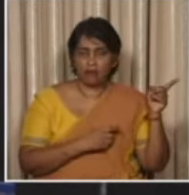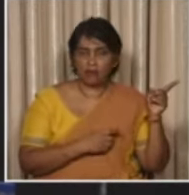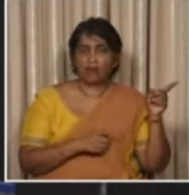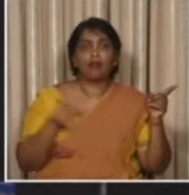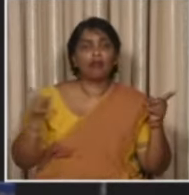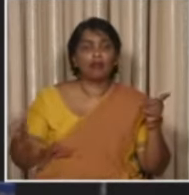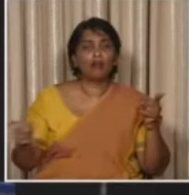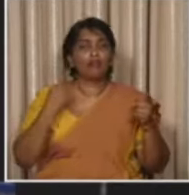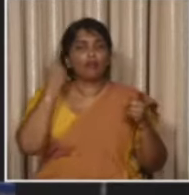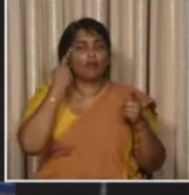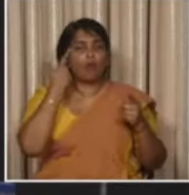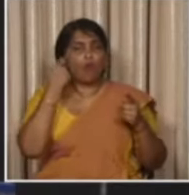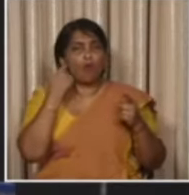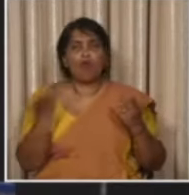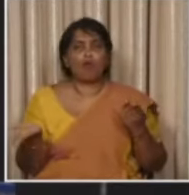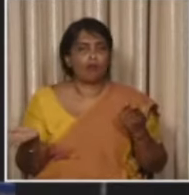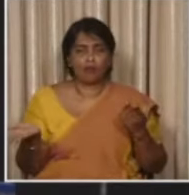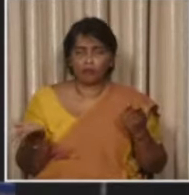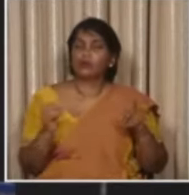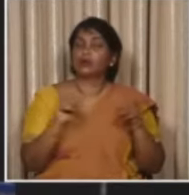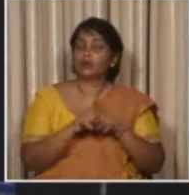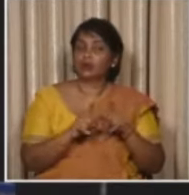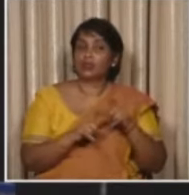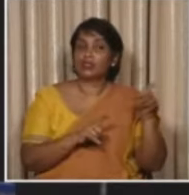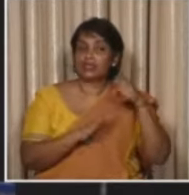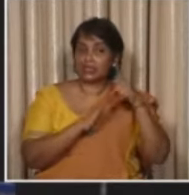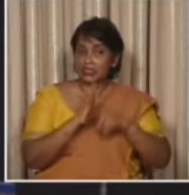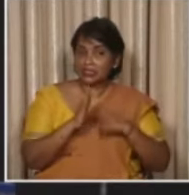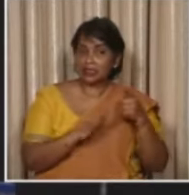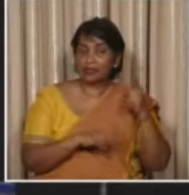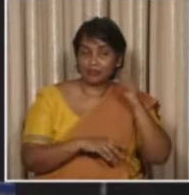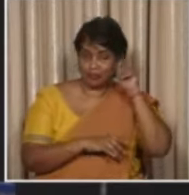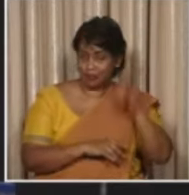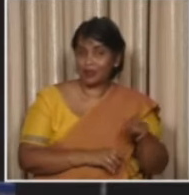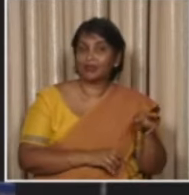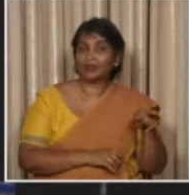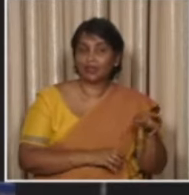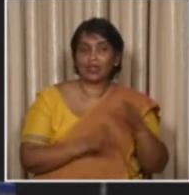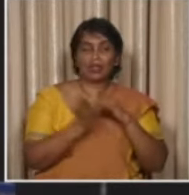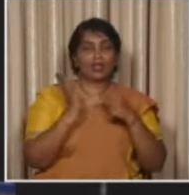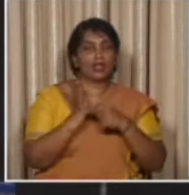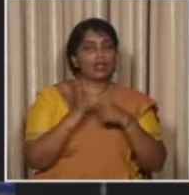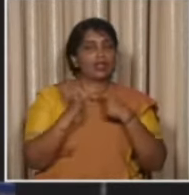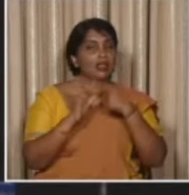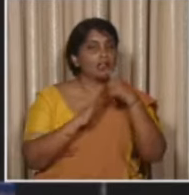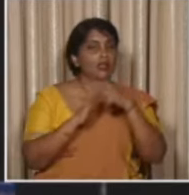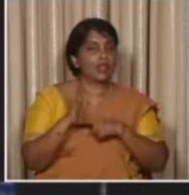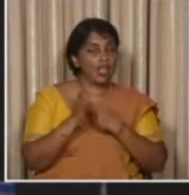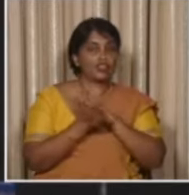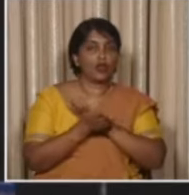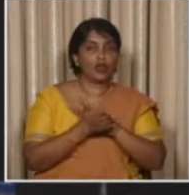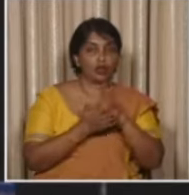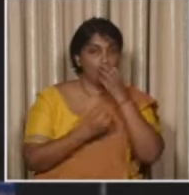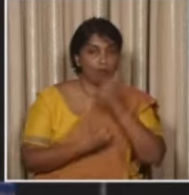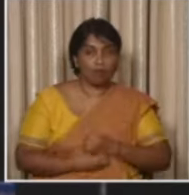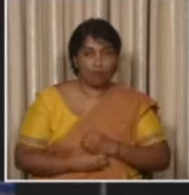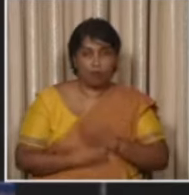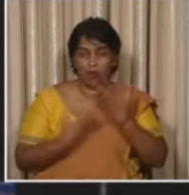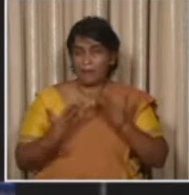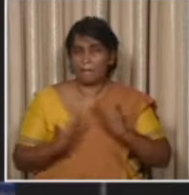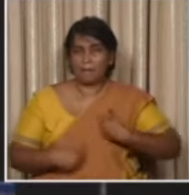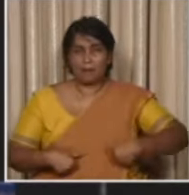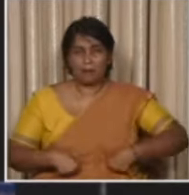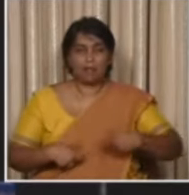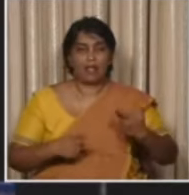ඒගොල්ලෝ දැනන් හිටියේ කොහොමද? ඒ වගේම ජමීල් යනවා ටාජ් සමුද්‍රා හෝටලේ බෝම්බේ පුපුරව ගන්න බැරි වුණාම